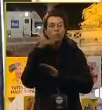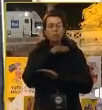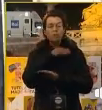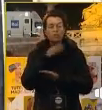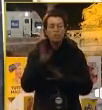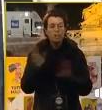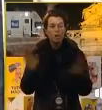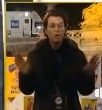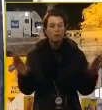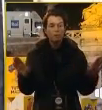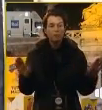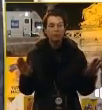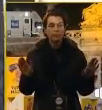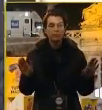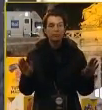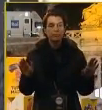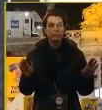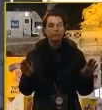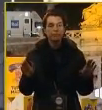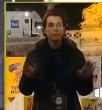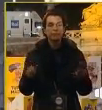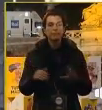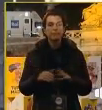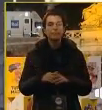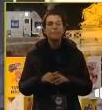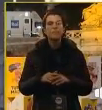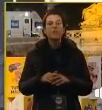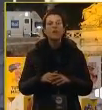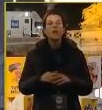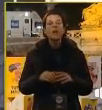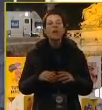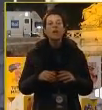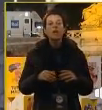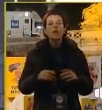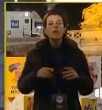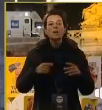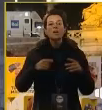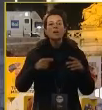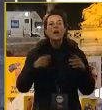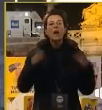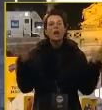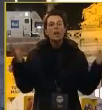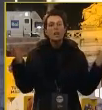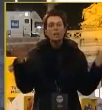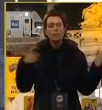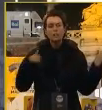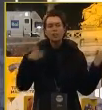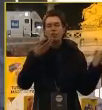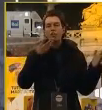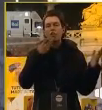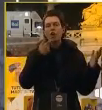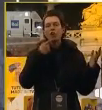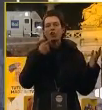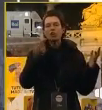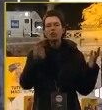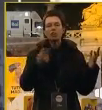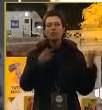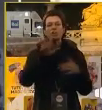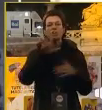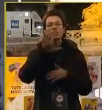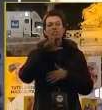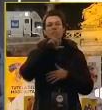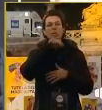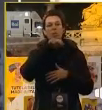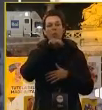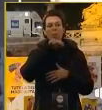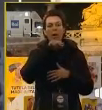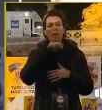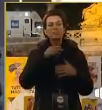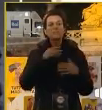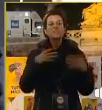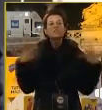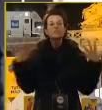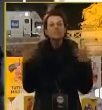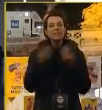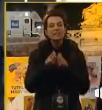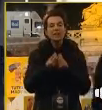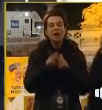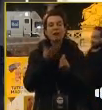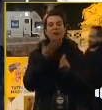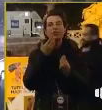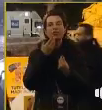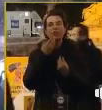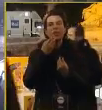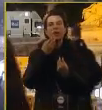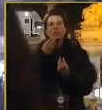Fragore saremo insieme il 5 per vedere che fine faranno loro e che fine faremo